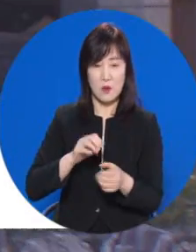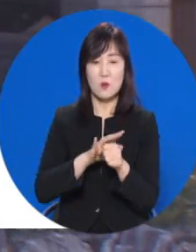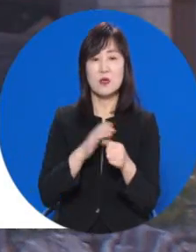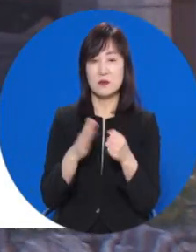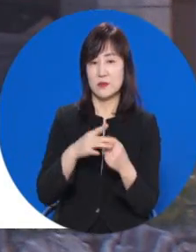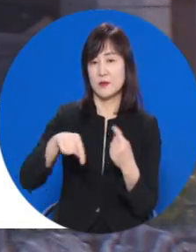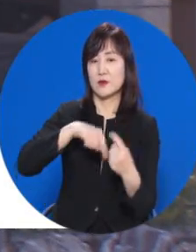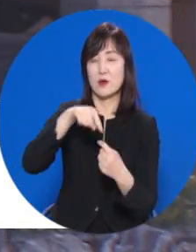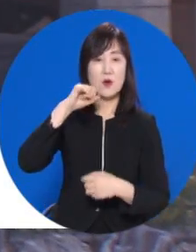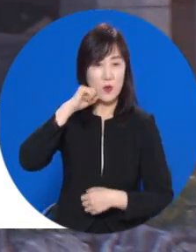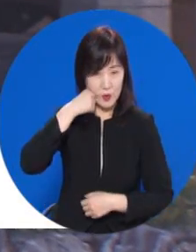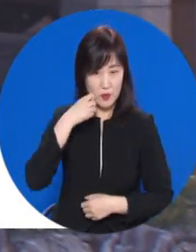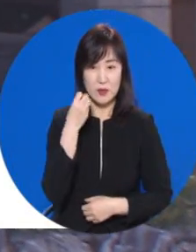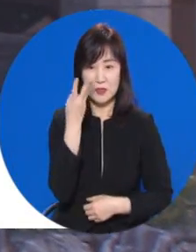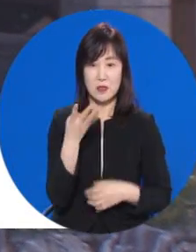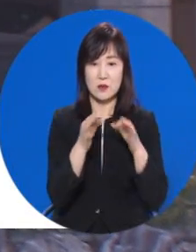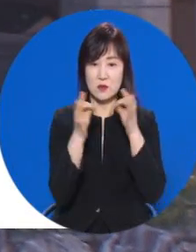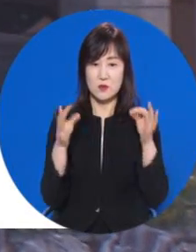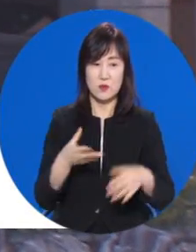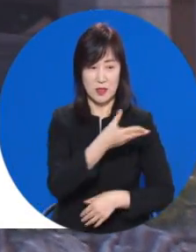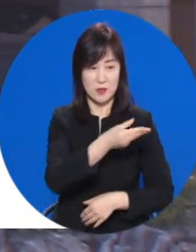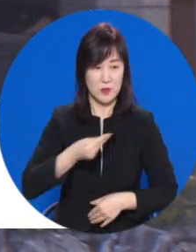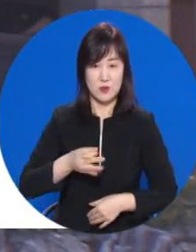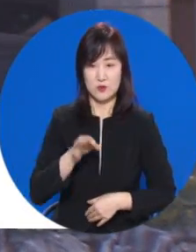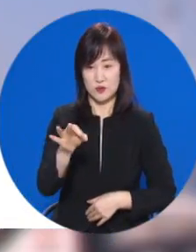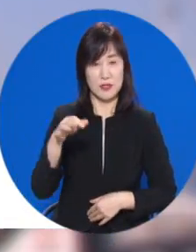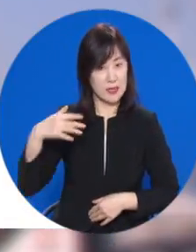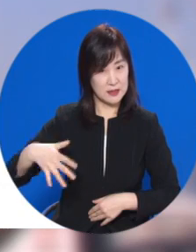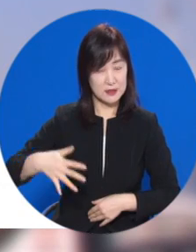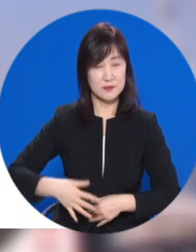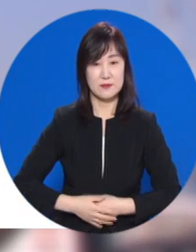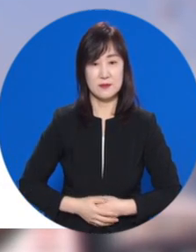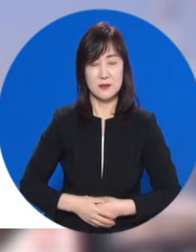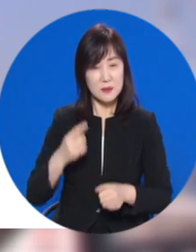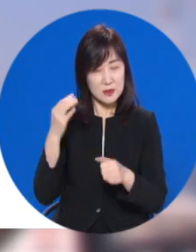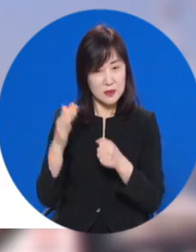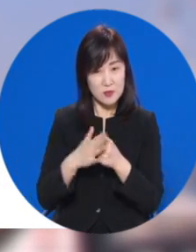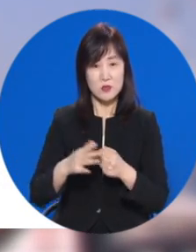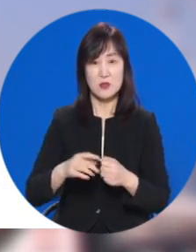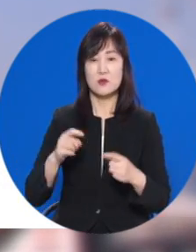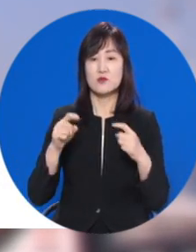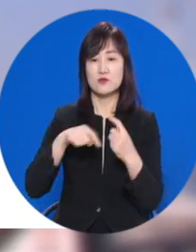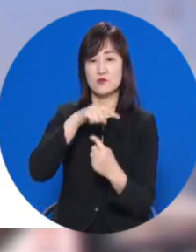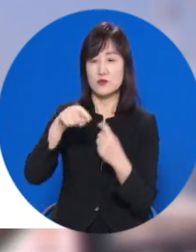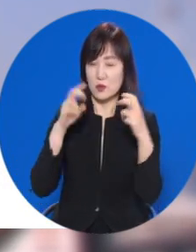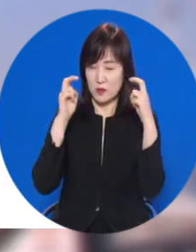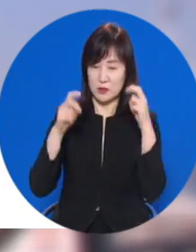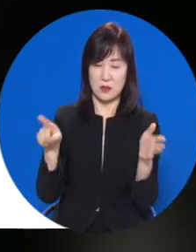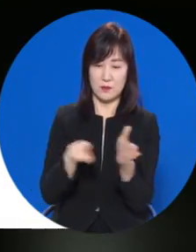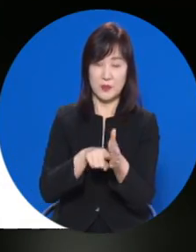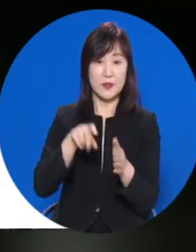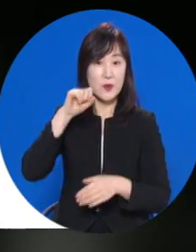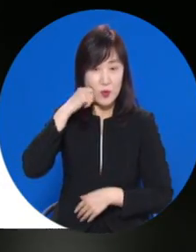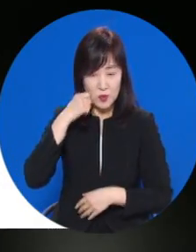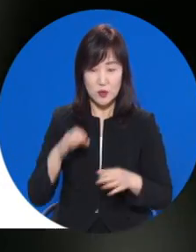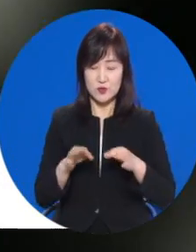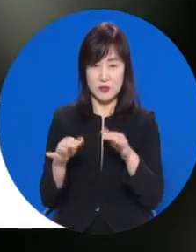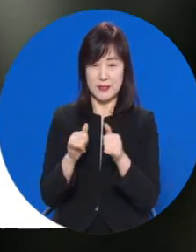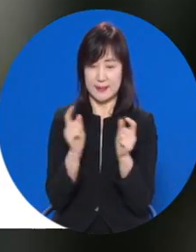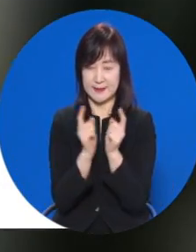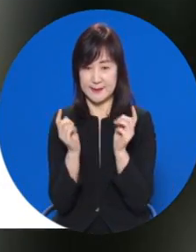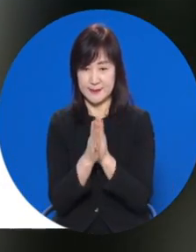어렵다며 4달치의 임대료를 제대로 지급하지 않았고 그로 인해 운영사를 불신하게 된 투자자들이 실제